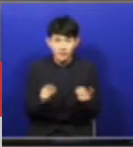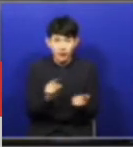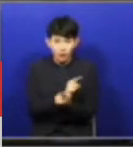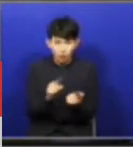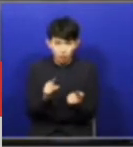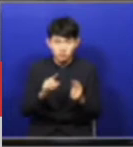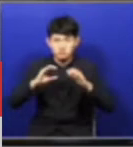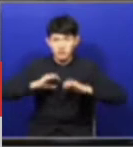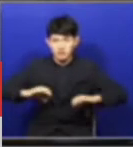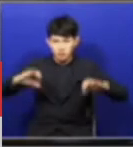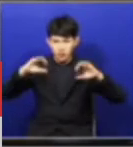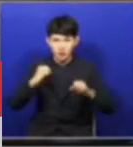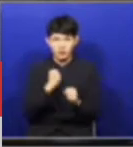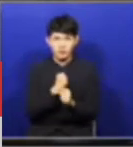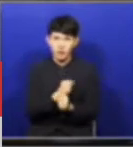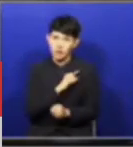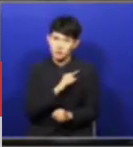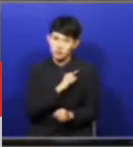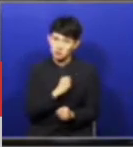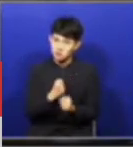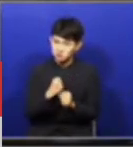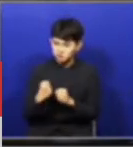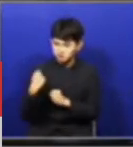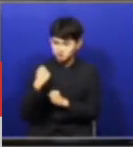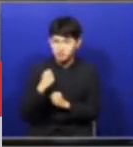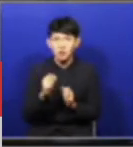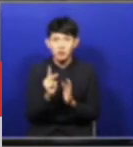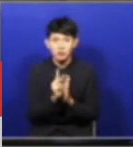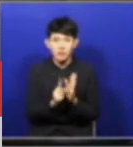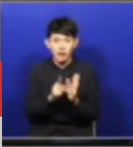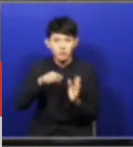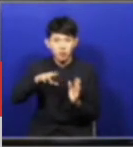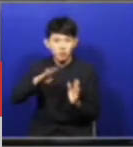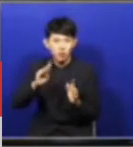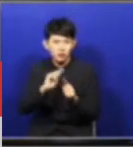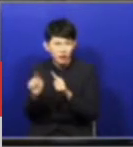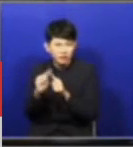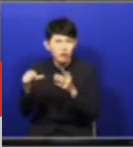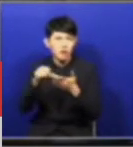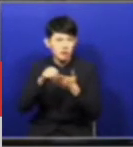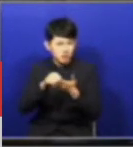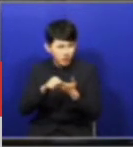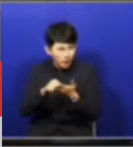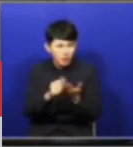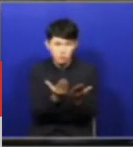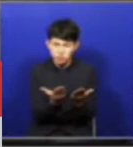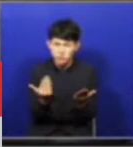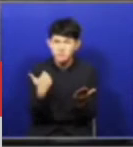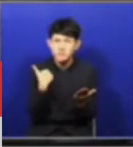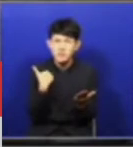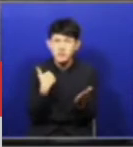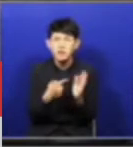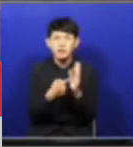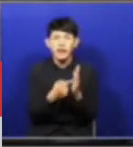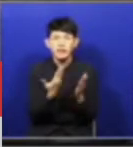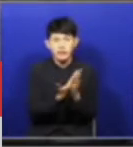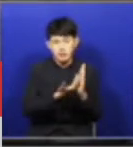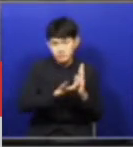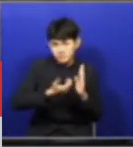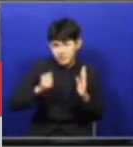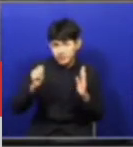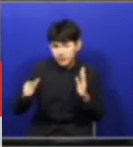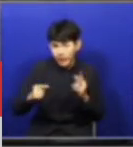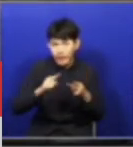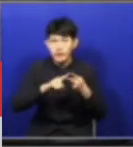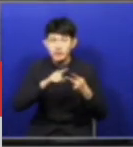ฐสภาต้องทำหน้าที่กันอย่างแข็งขันในการแก้พรบ.หลายฉบับครับไม่ว่าจะเป็นเรื่องของการใช้เงินการกันสำ